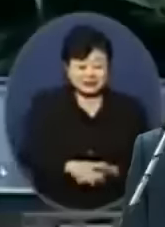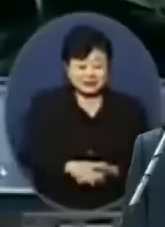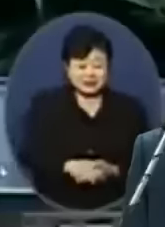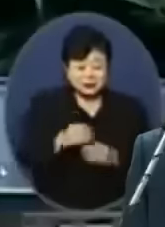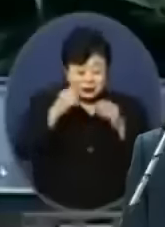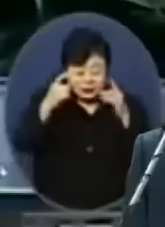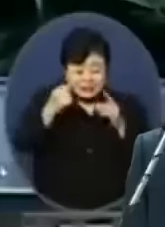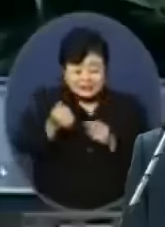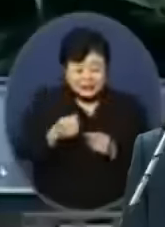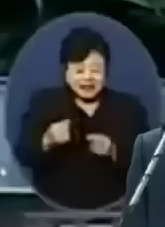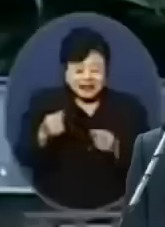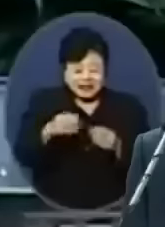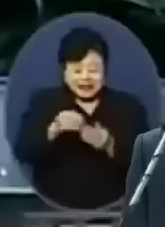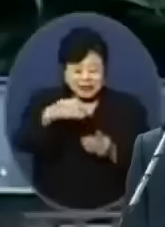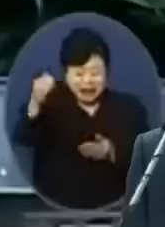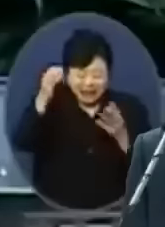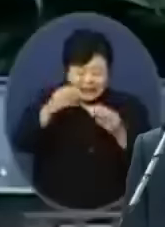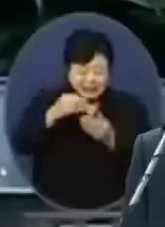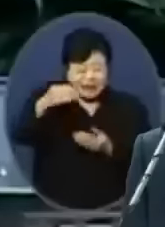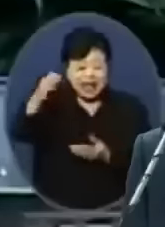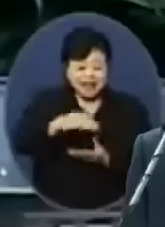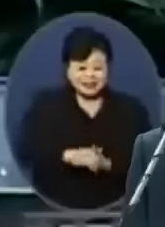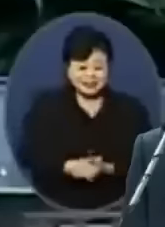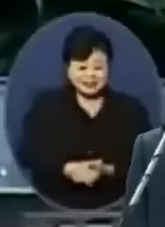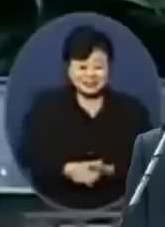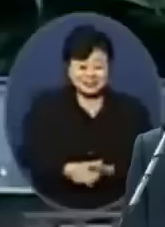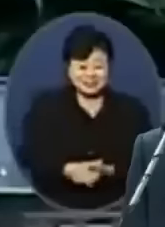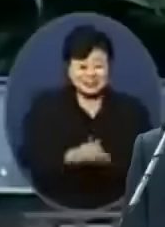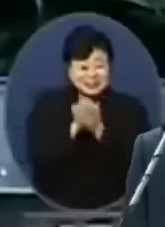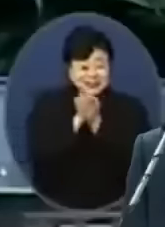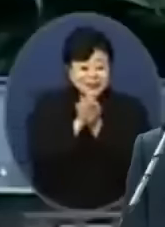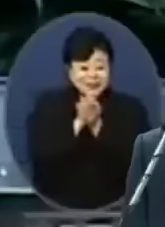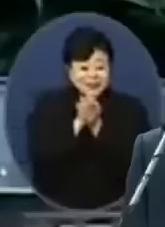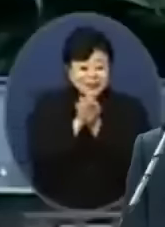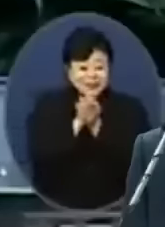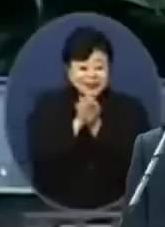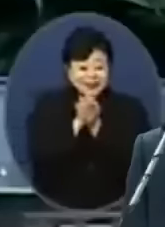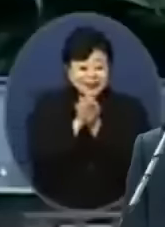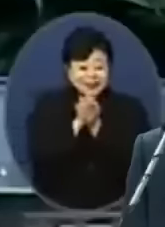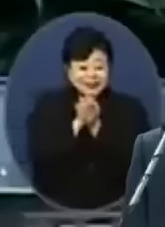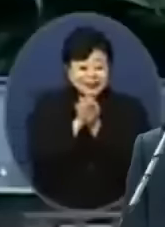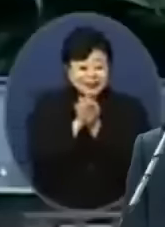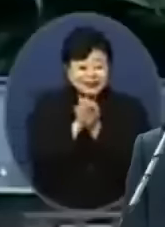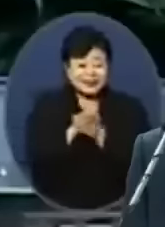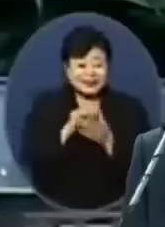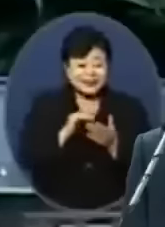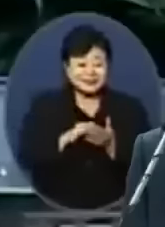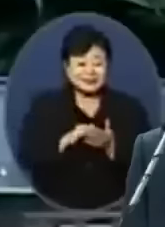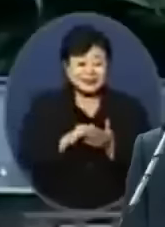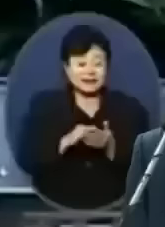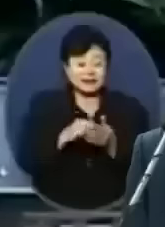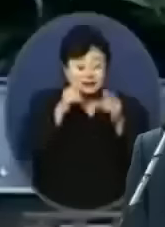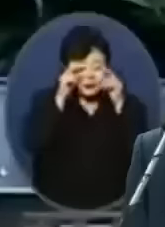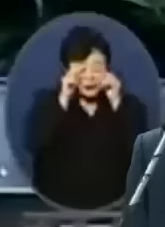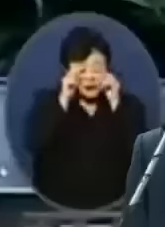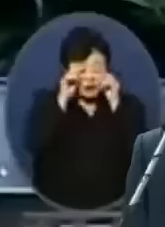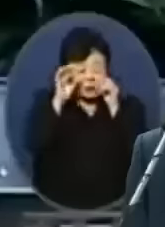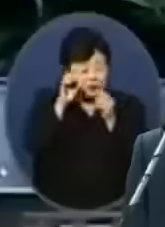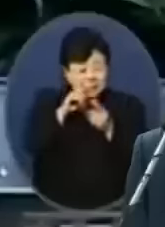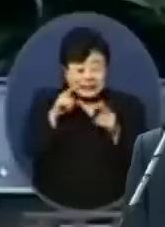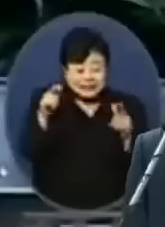눈 뜨기 전에 빨리 데려가세요. 그 귀를 기도하고 눈을 감고 안